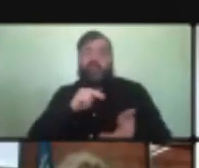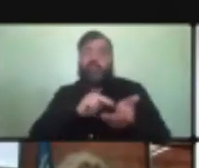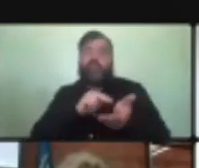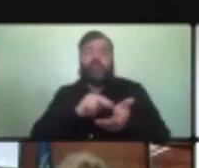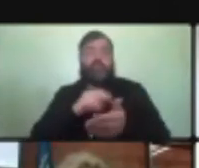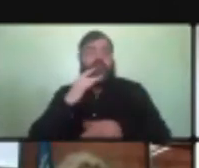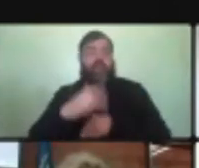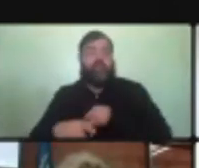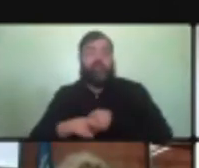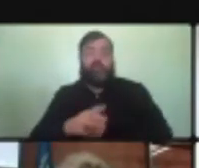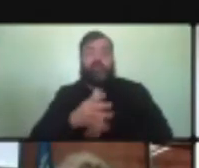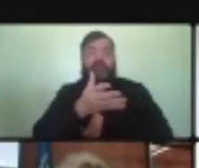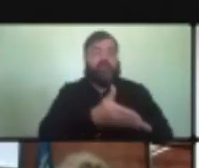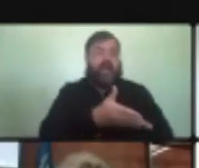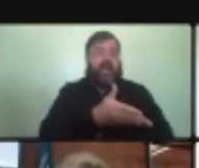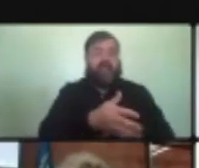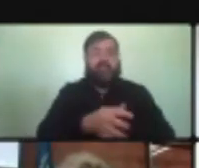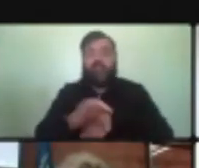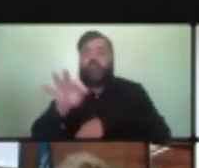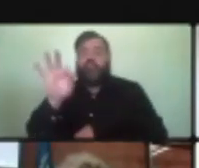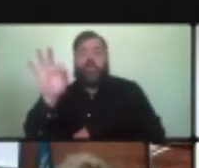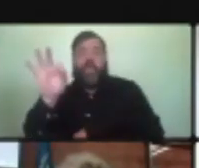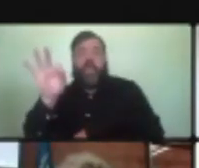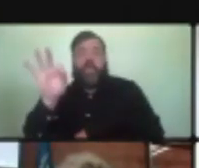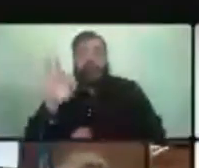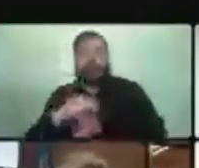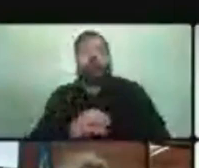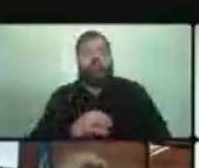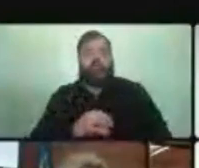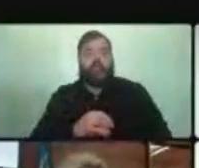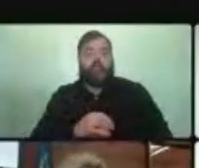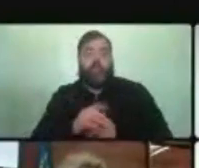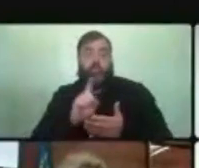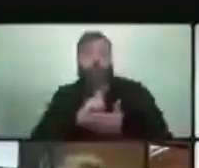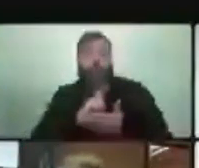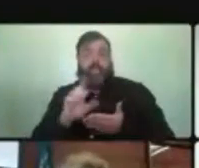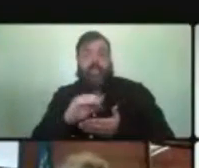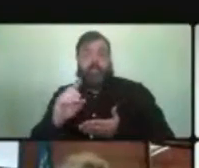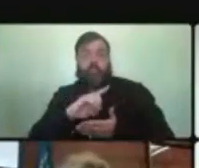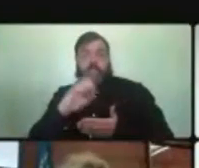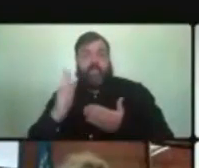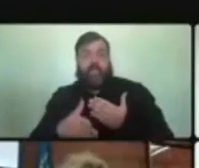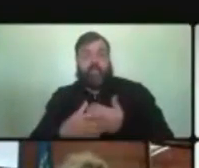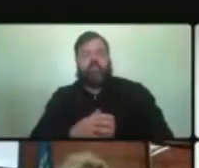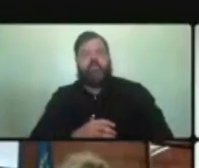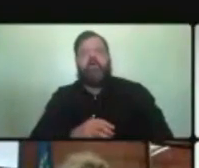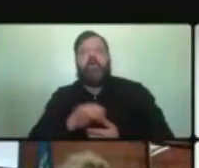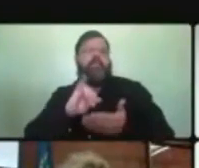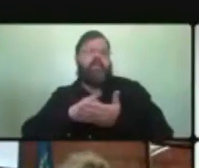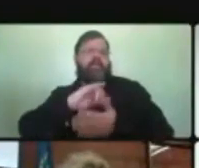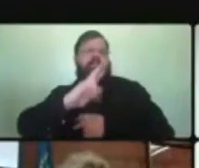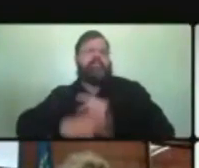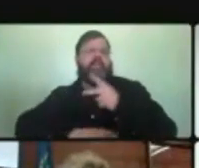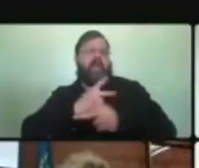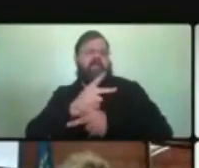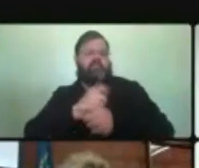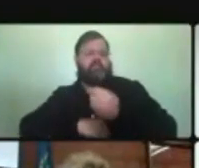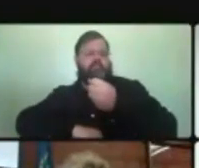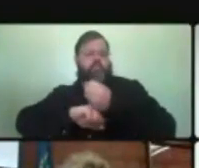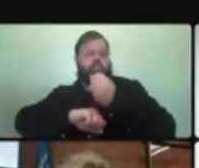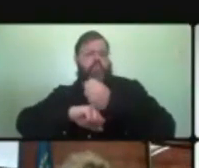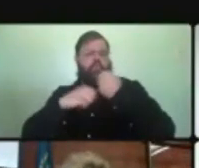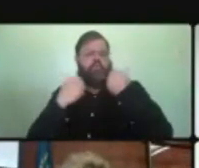kwa sababu tulikuwa na wauguzi wachache ambao wangepatikana usiku na wikendi. Huo